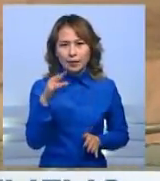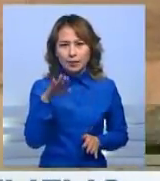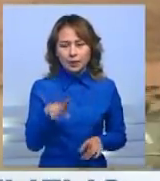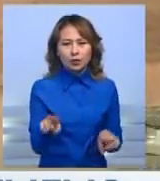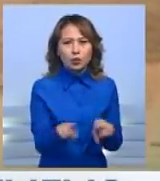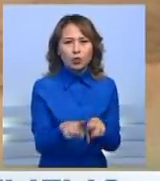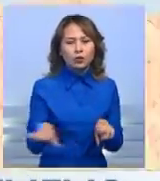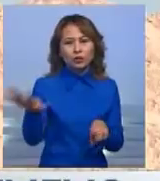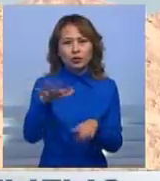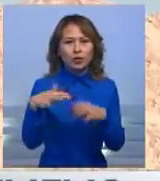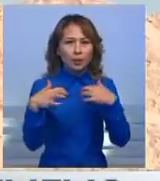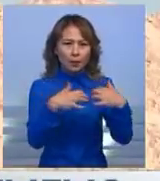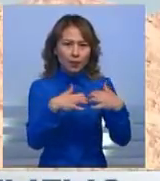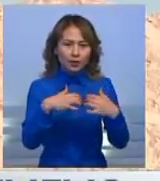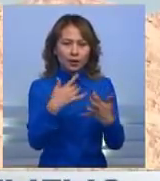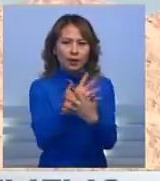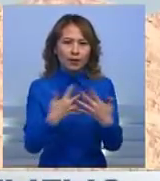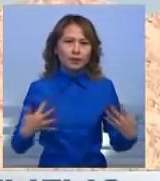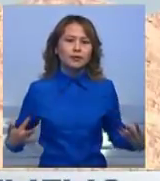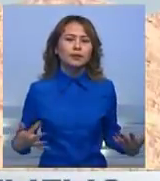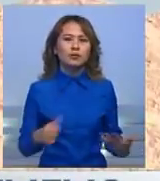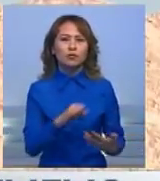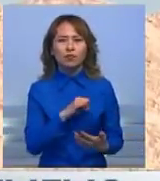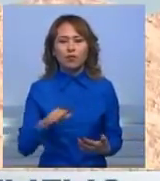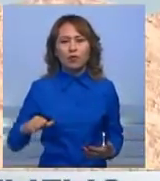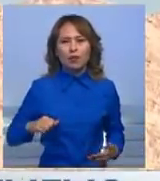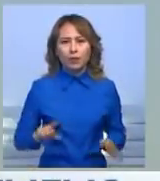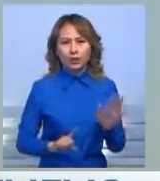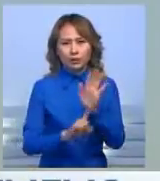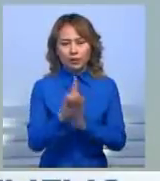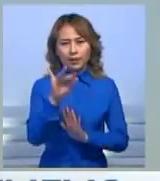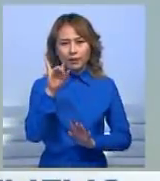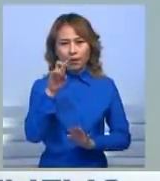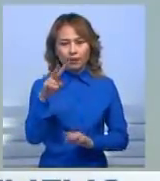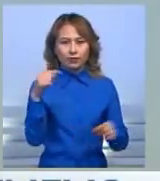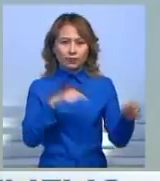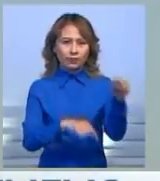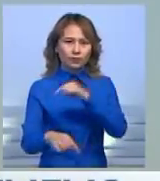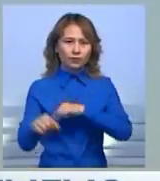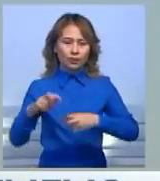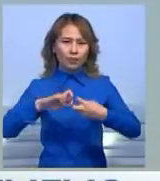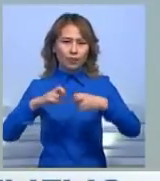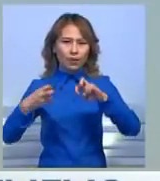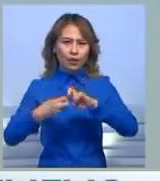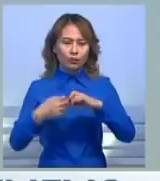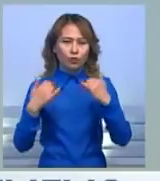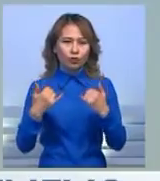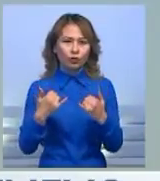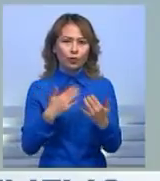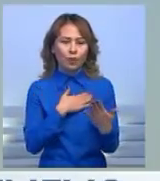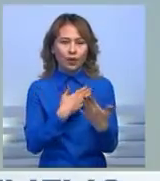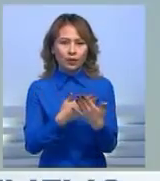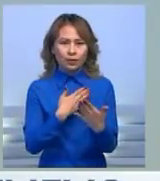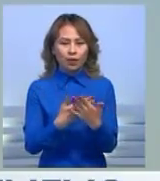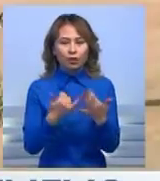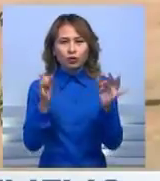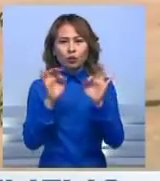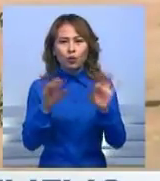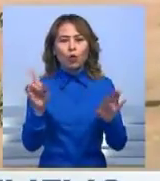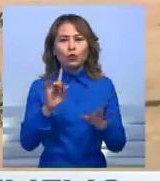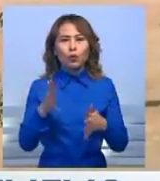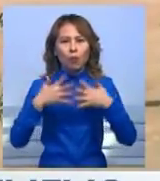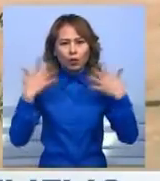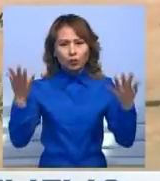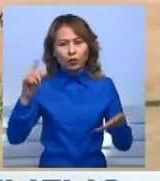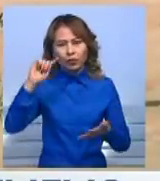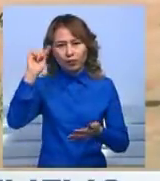түбегінде де лаңкестікке қарсы операция жүріп жатыр. Мұның бәрі Иранмен арадағы текетірестің ұлғаюы кезінде белең алып отыр. Сарапшылар алда үлкен соғыс